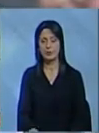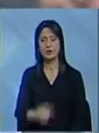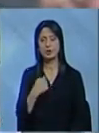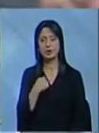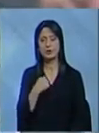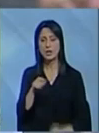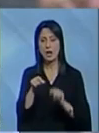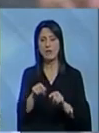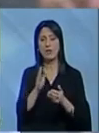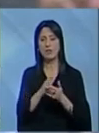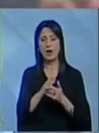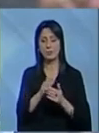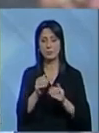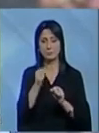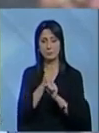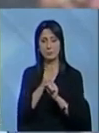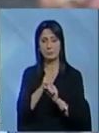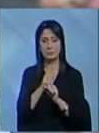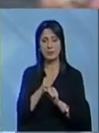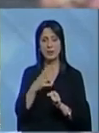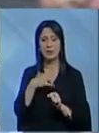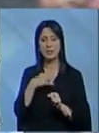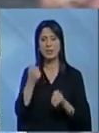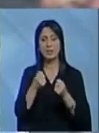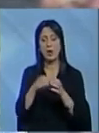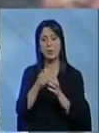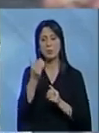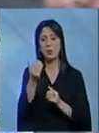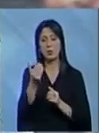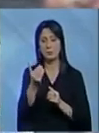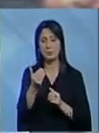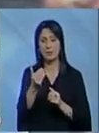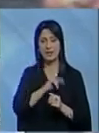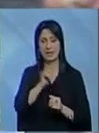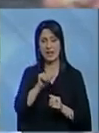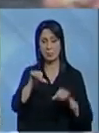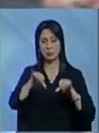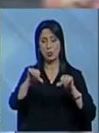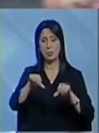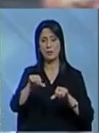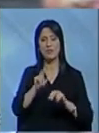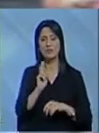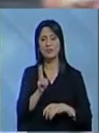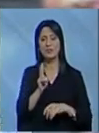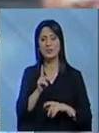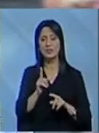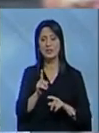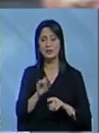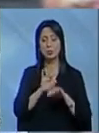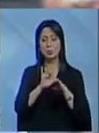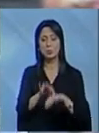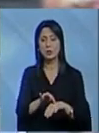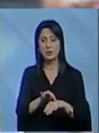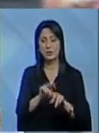ჩვენ აქ ყავს განთავსებული თბილისის სატრანსპორტო კომპანიის თანამშრომლები, ვინც უშუალოდ